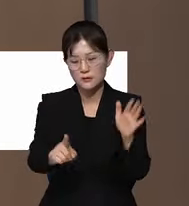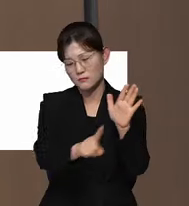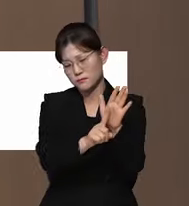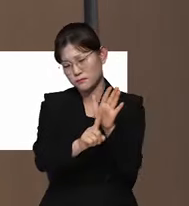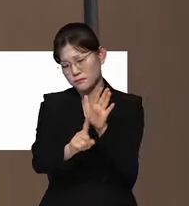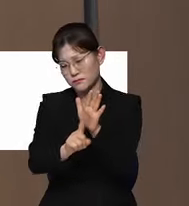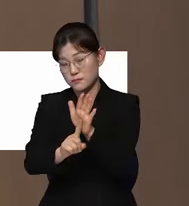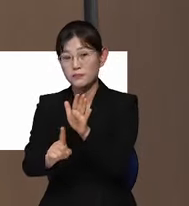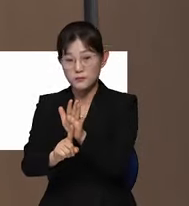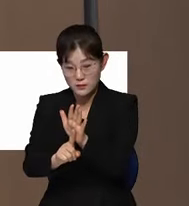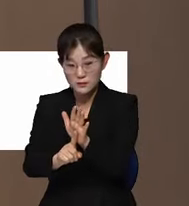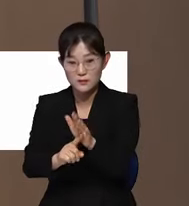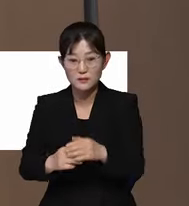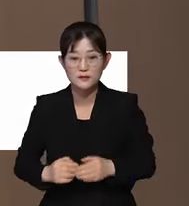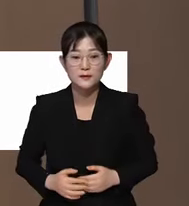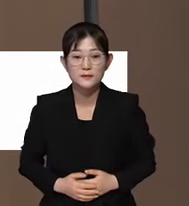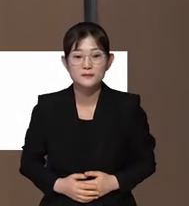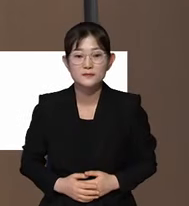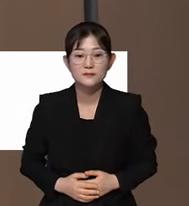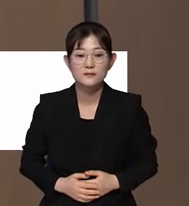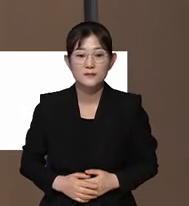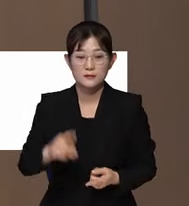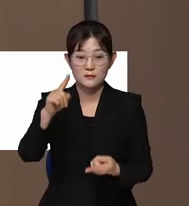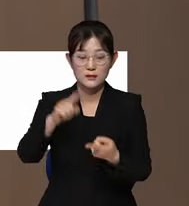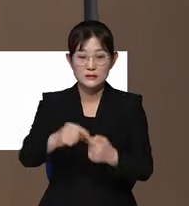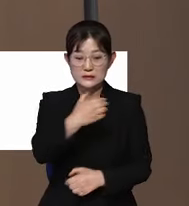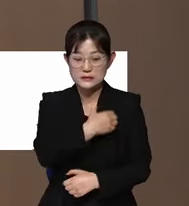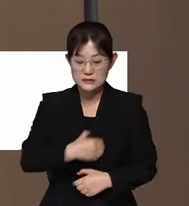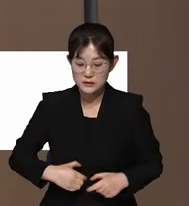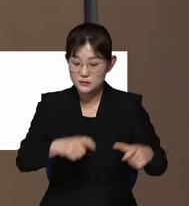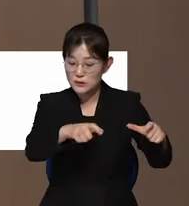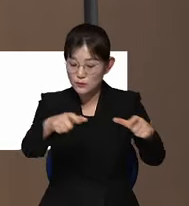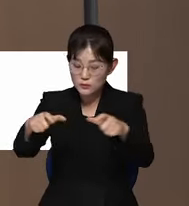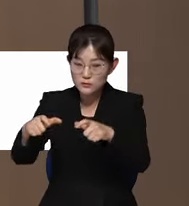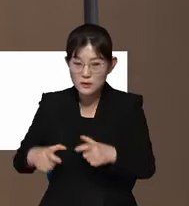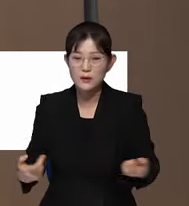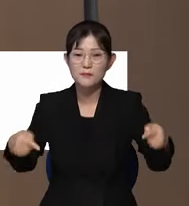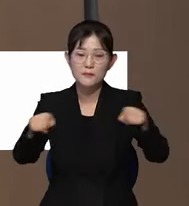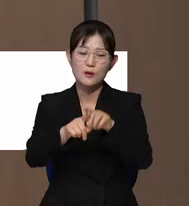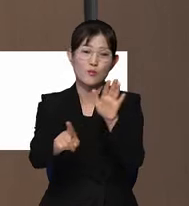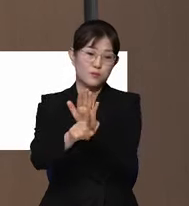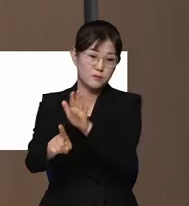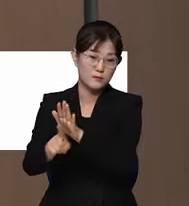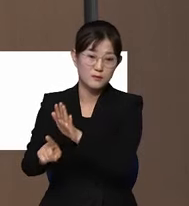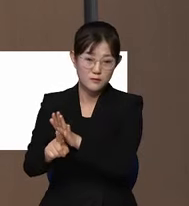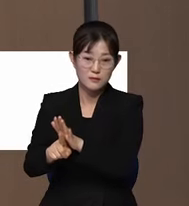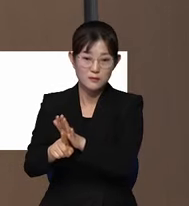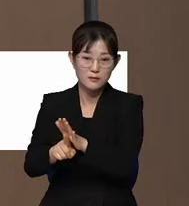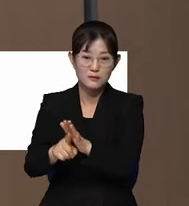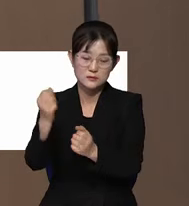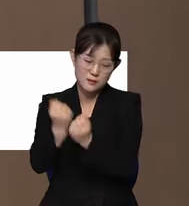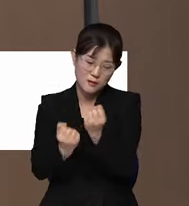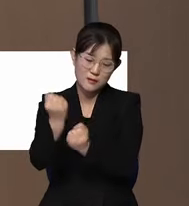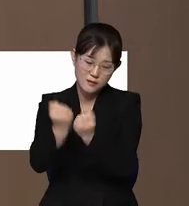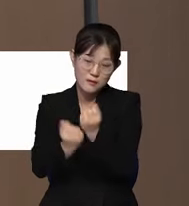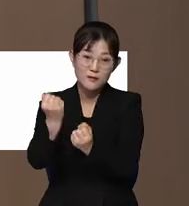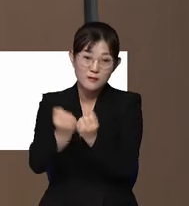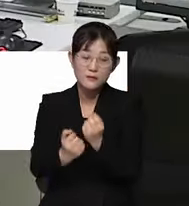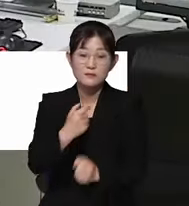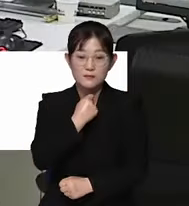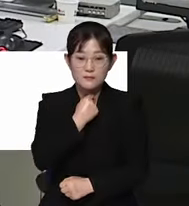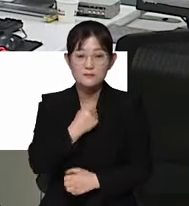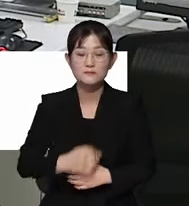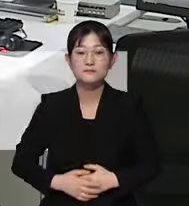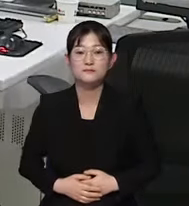홍보를 저희가 많이 했기 때문에 그런 부분들 계속해서 많이 홍보도 하고 주민들 설득도 좀 같이 해주셨으면 하는